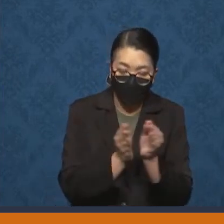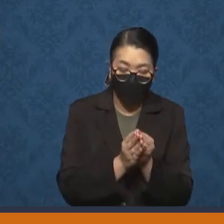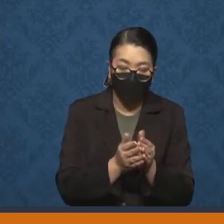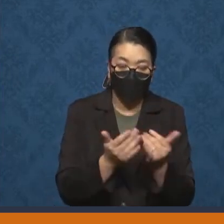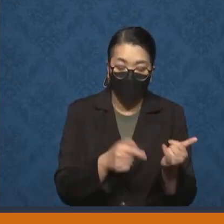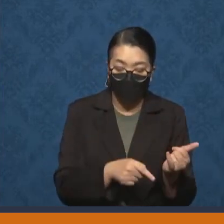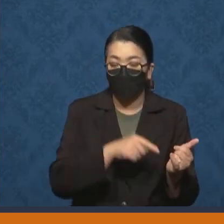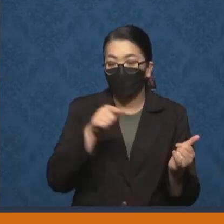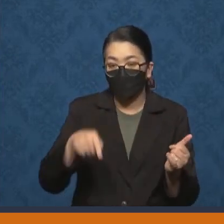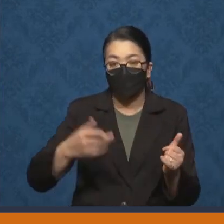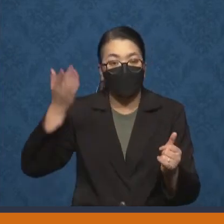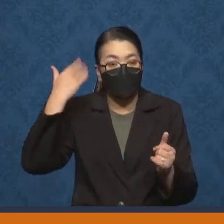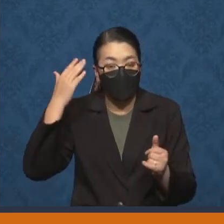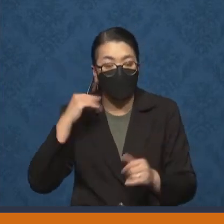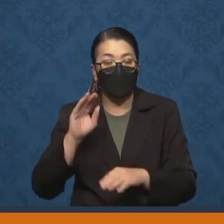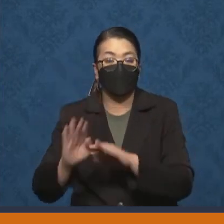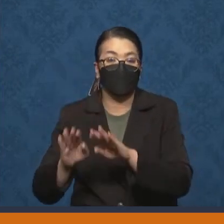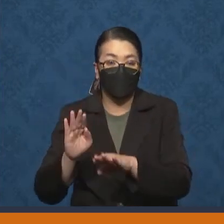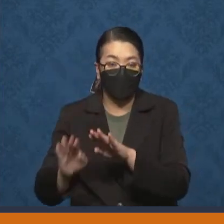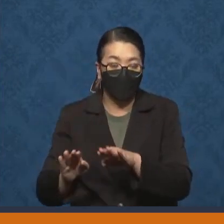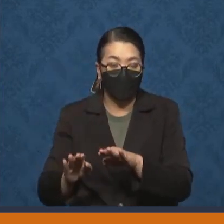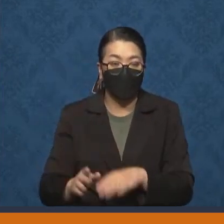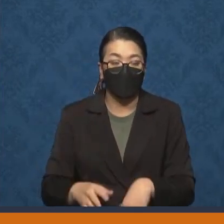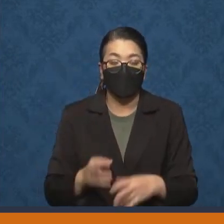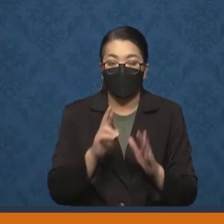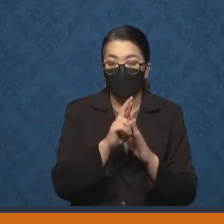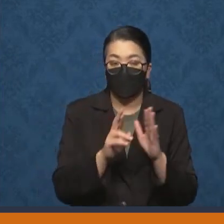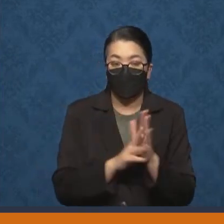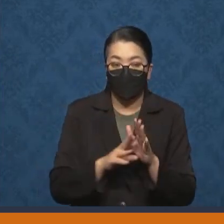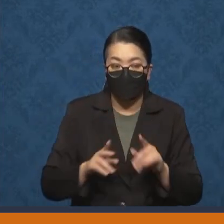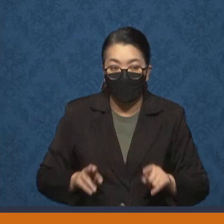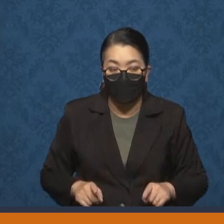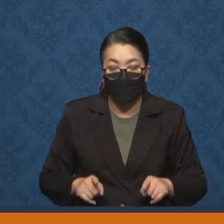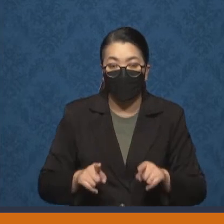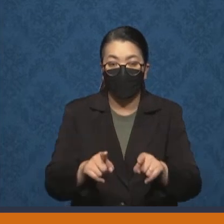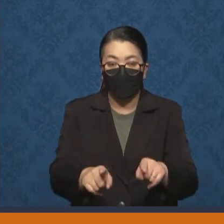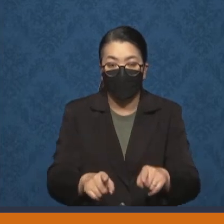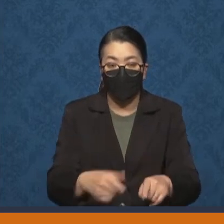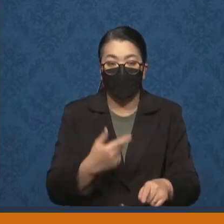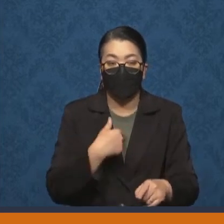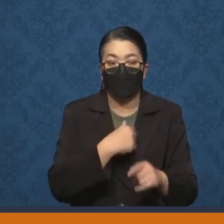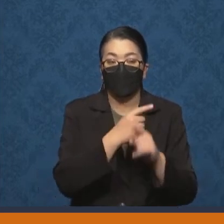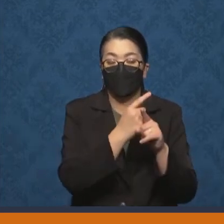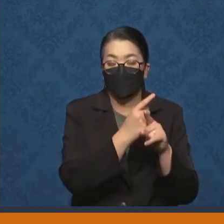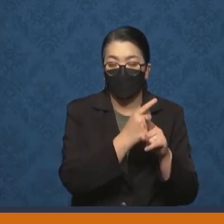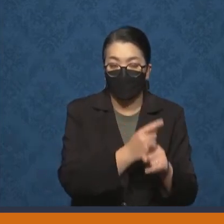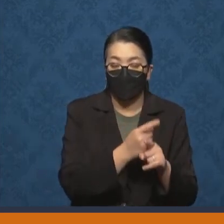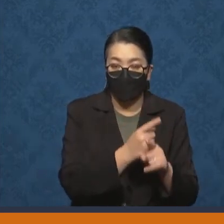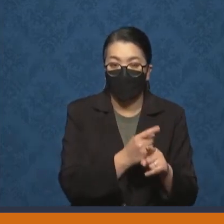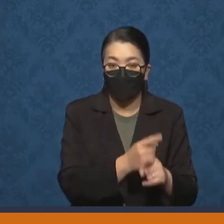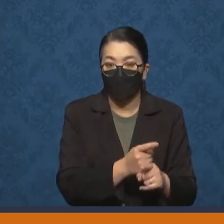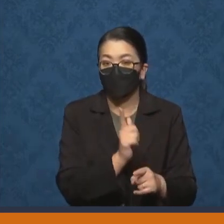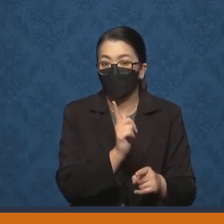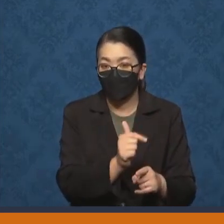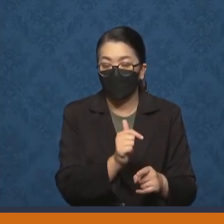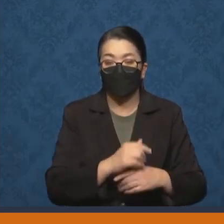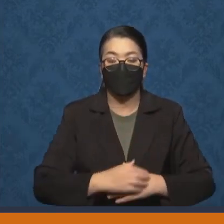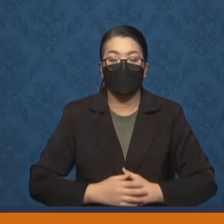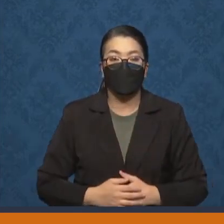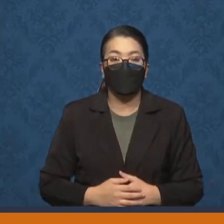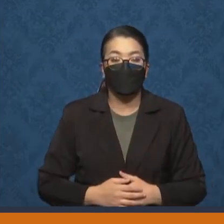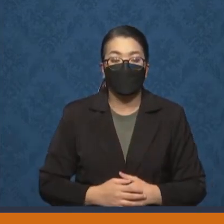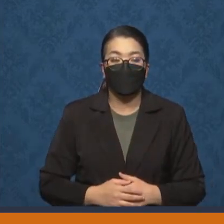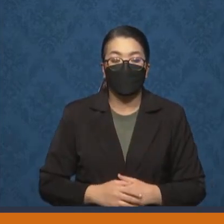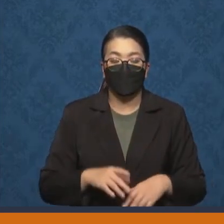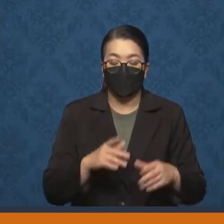ปรียบเทียบระหว่างระบบคู่ขนานตามร่างที่กรรมธิการยกร่างเข้าสู่สภามากับระบบจั